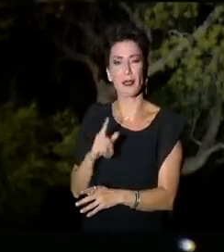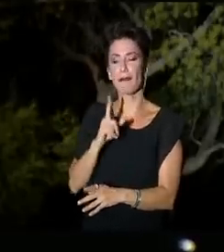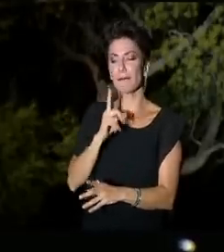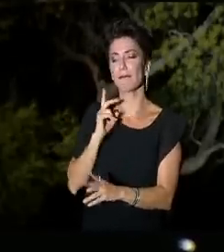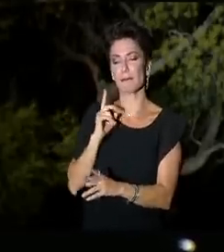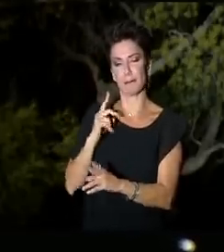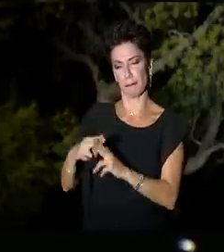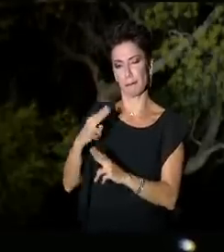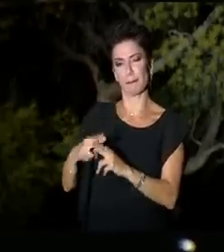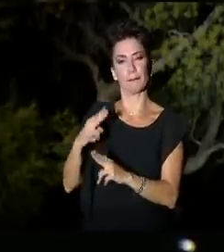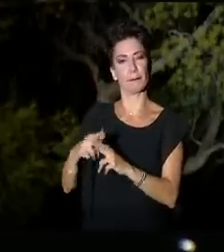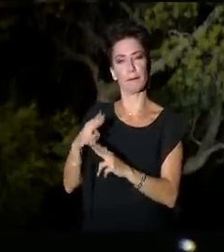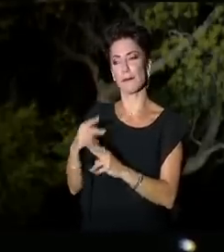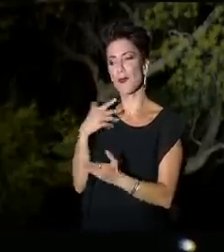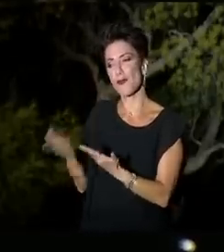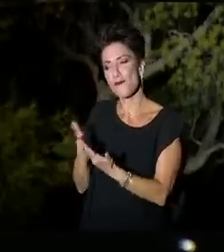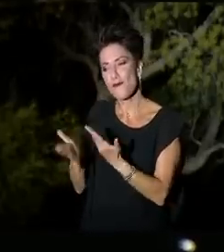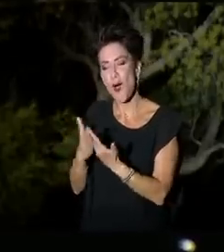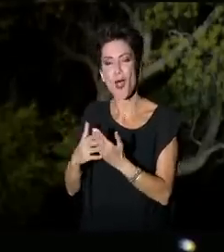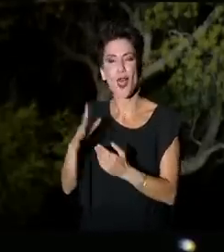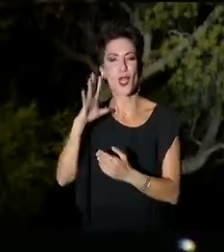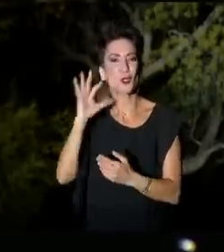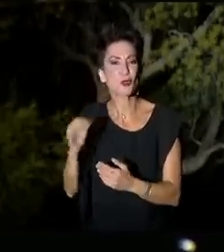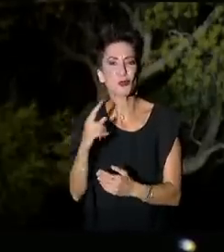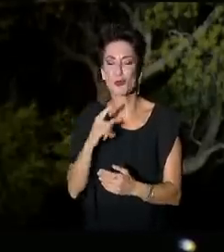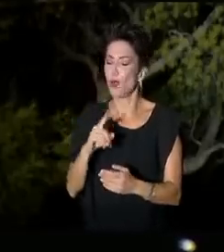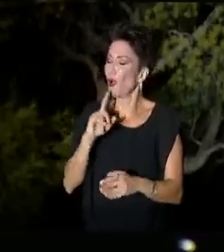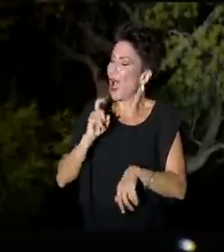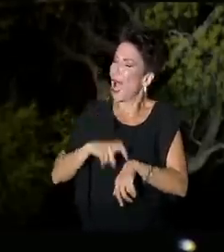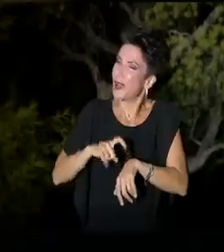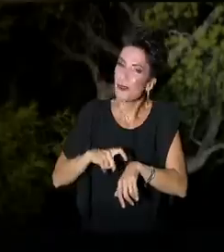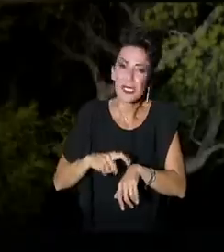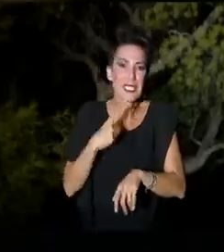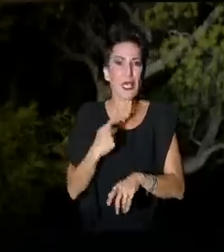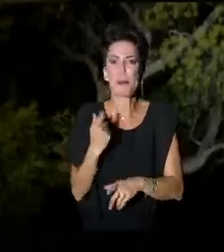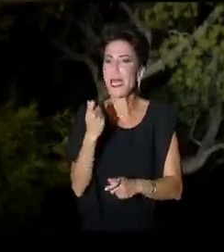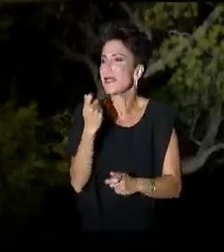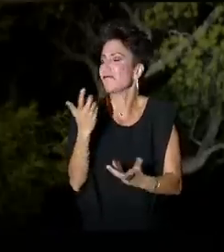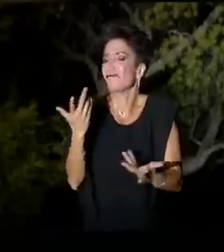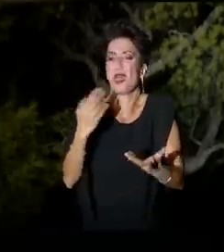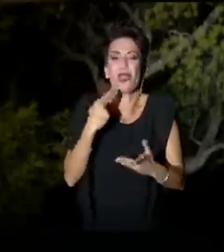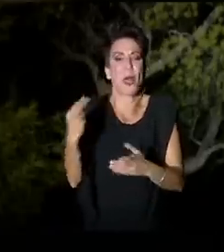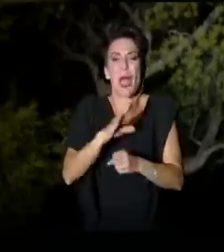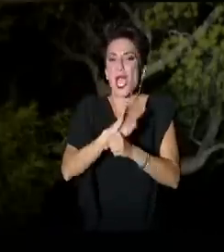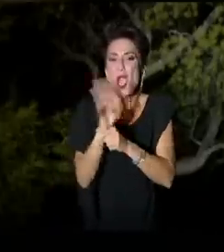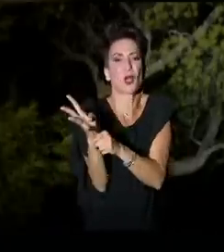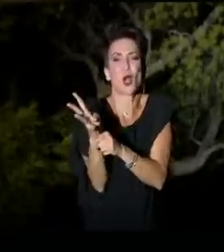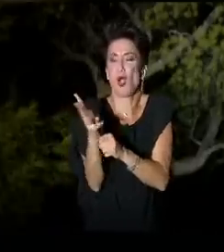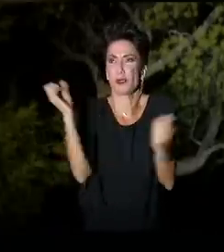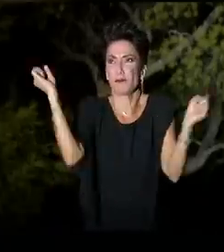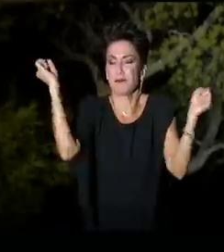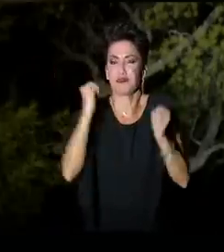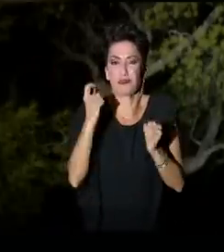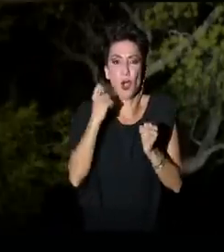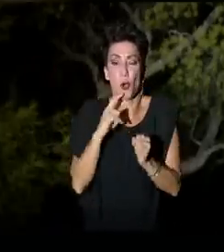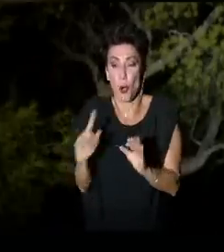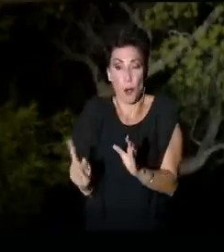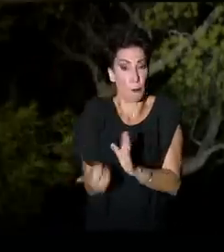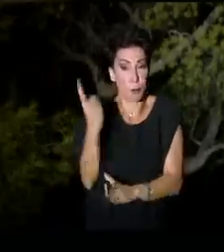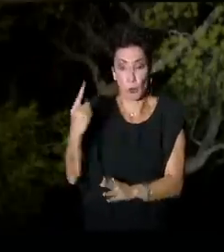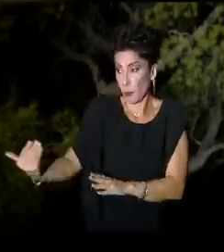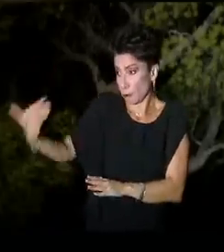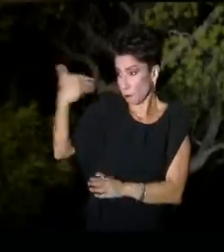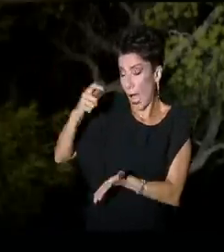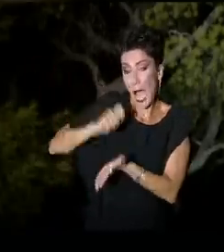της υγειονομικής κρίσης. Θυμάμαι χαρακτηριστικά την πρώτη μας συνάντηση στο Μέγαρο Μαξίμου,